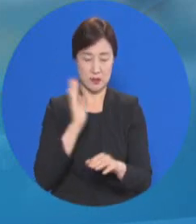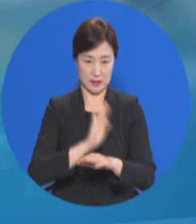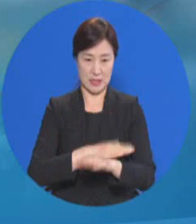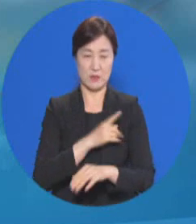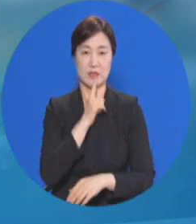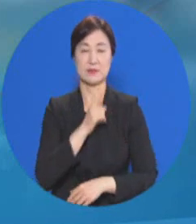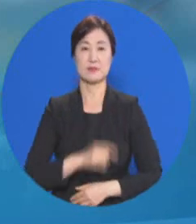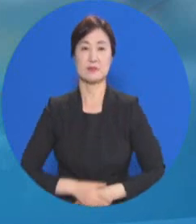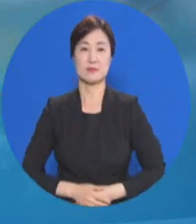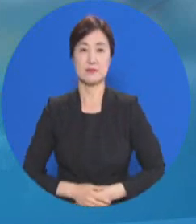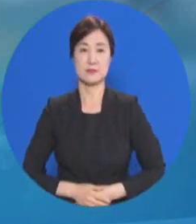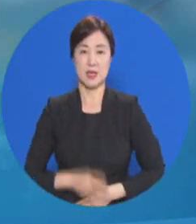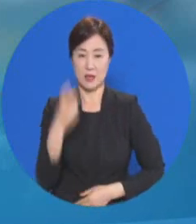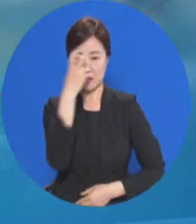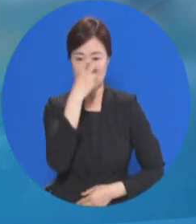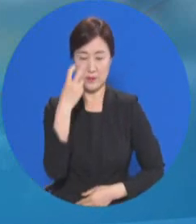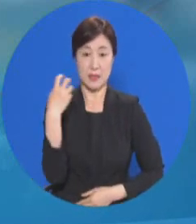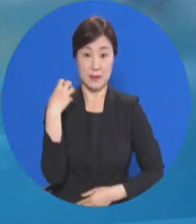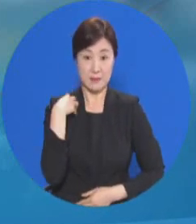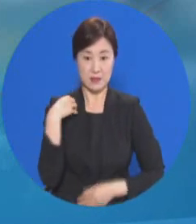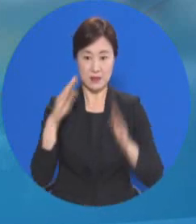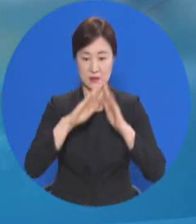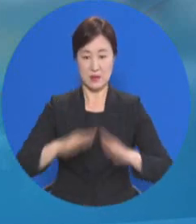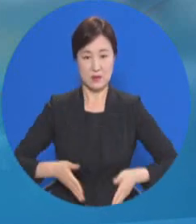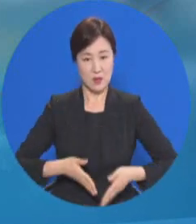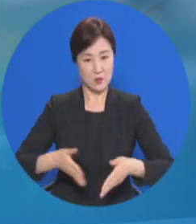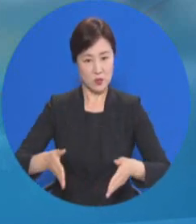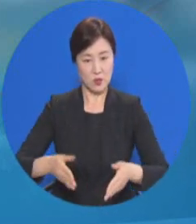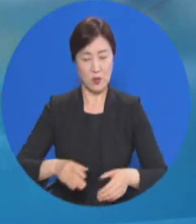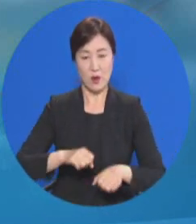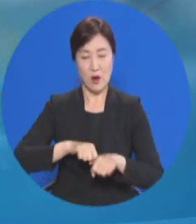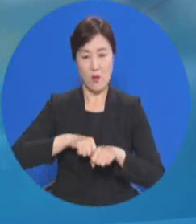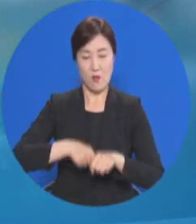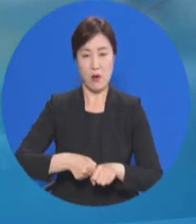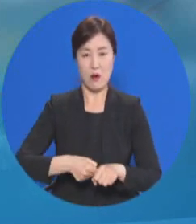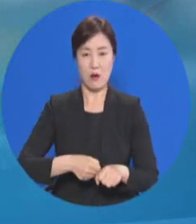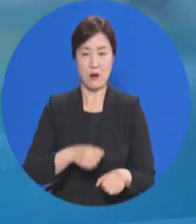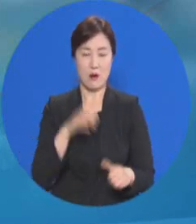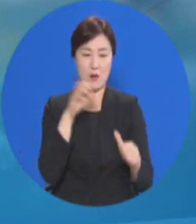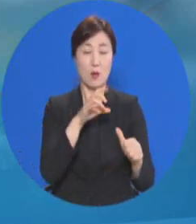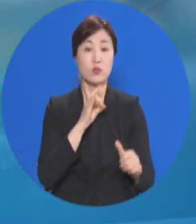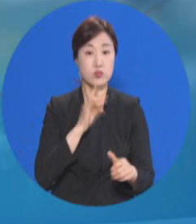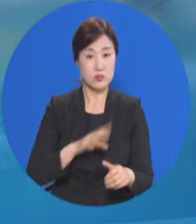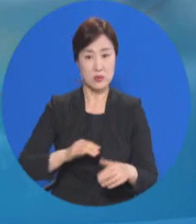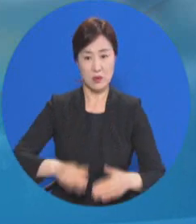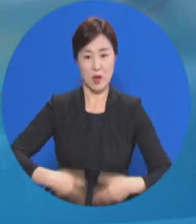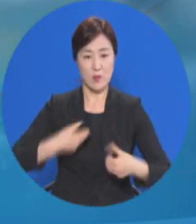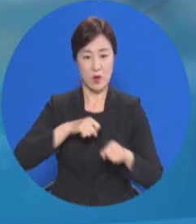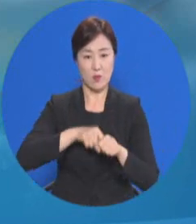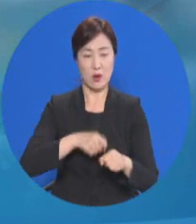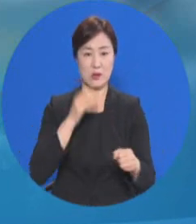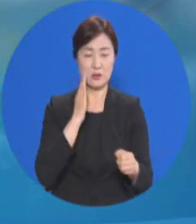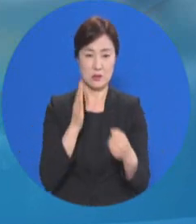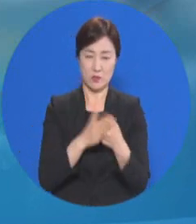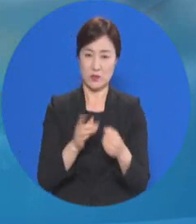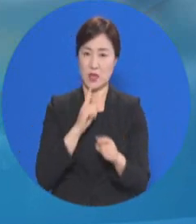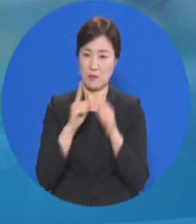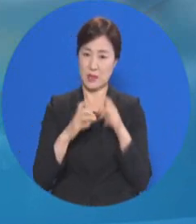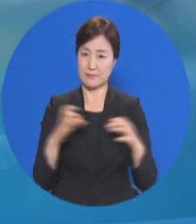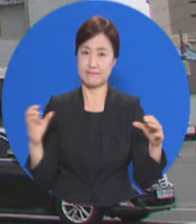일인데요. 감사를 벌였던 전라남도도 훈계 수준의 경징계만 내렸어서 논란이 일고 있습니다. 강서영